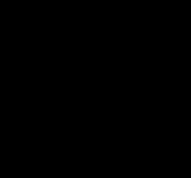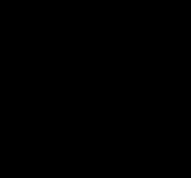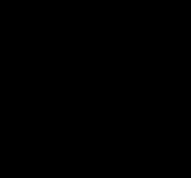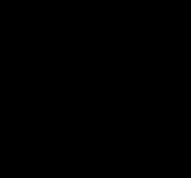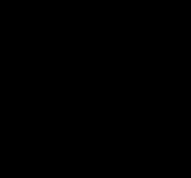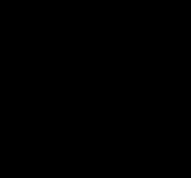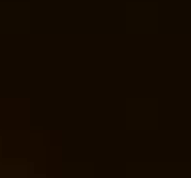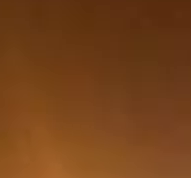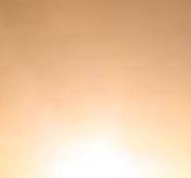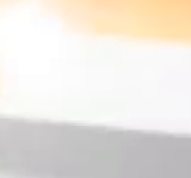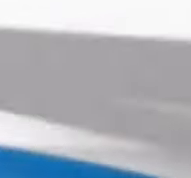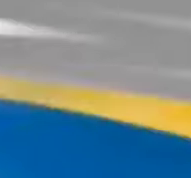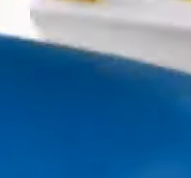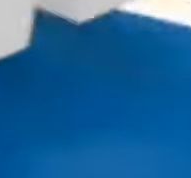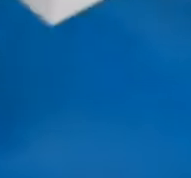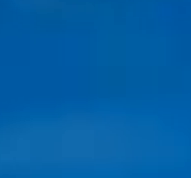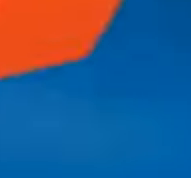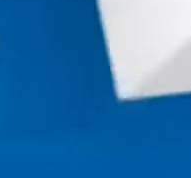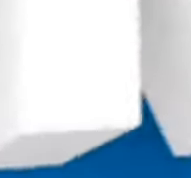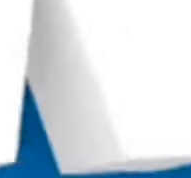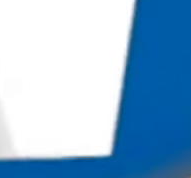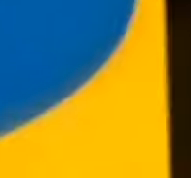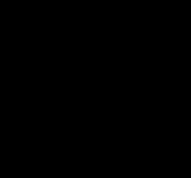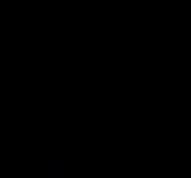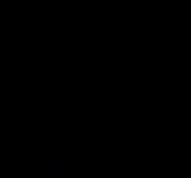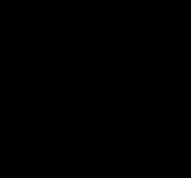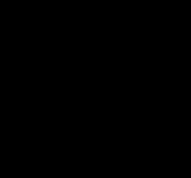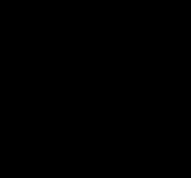Everywhere you go, MTN.